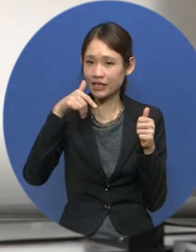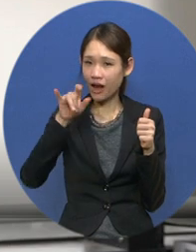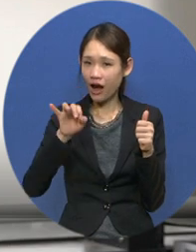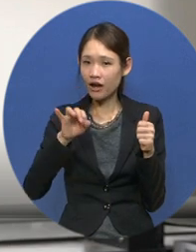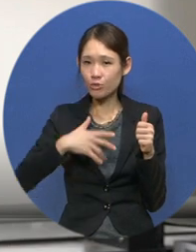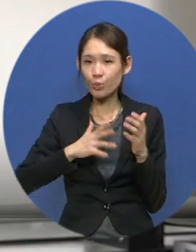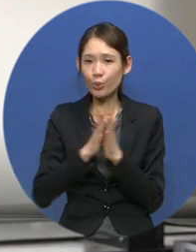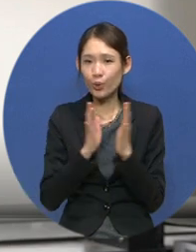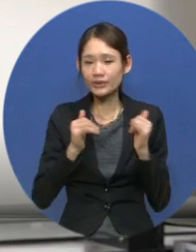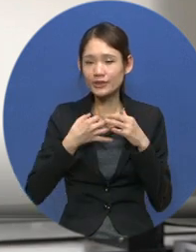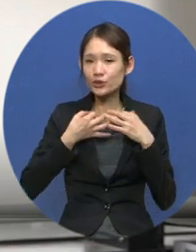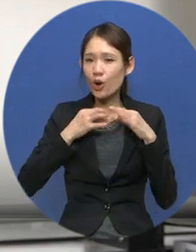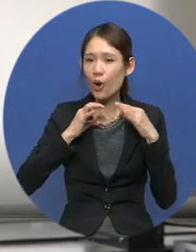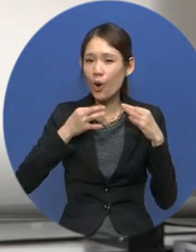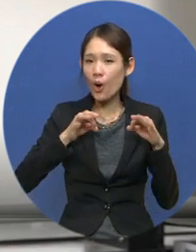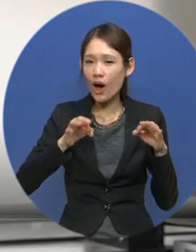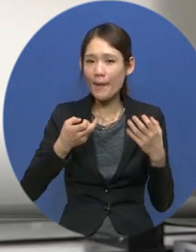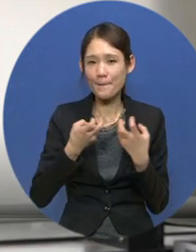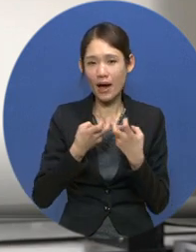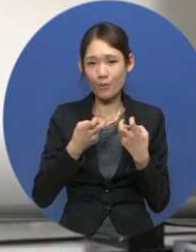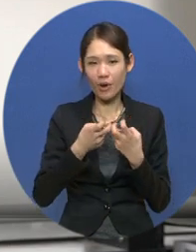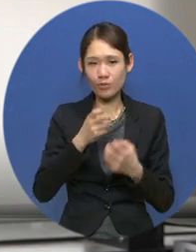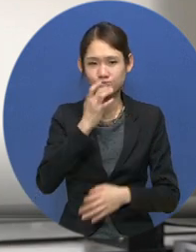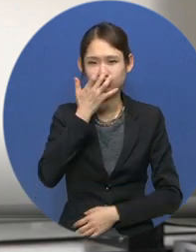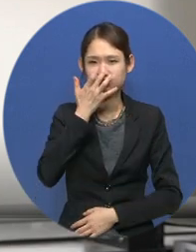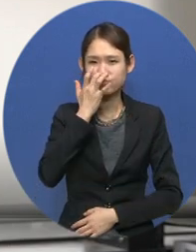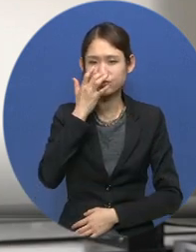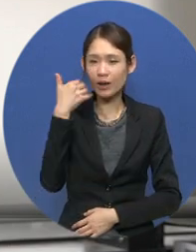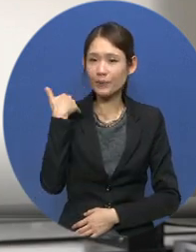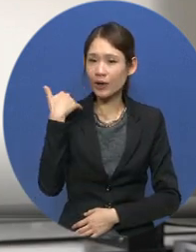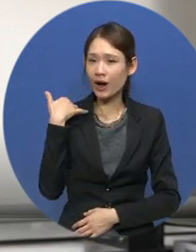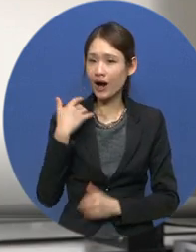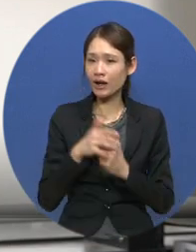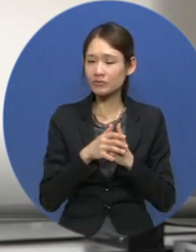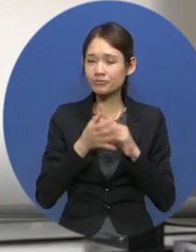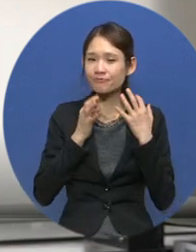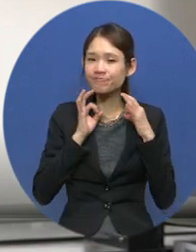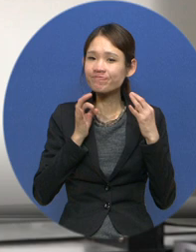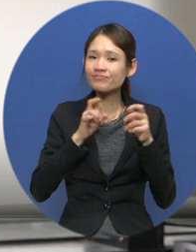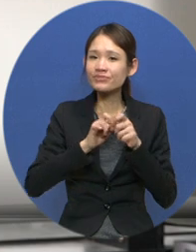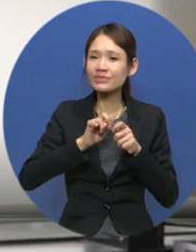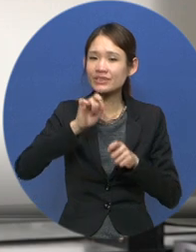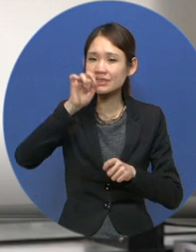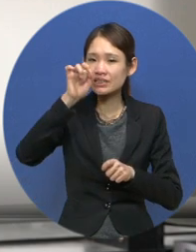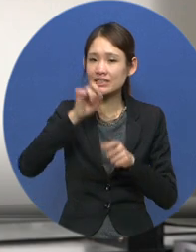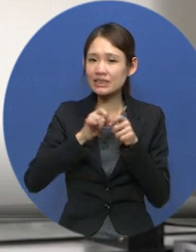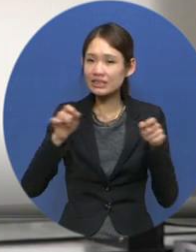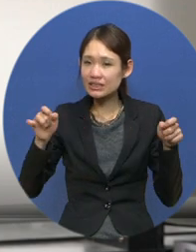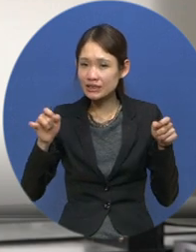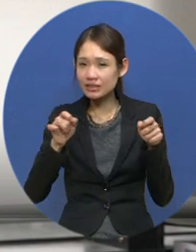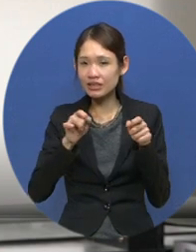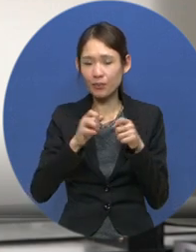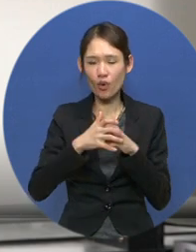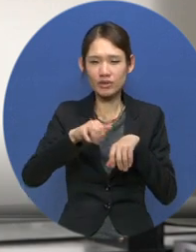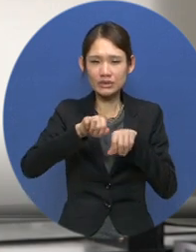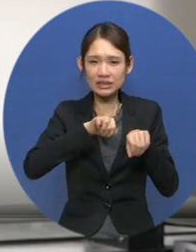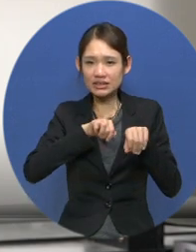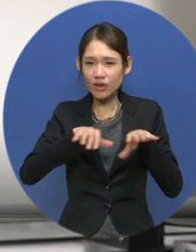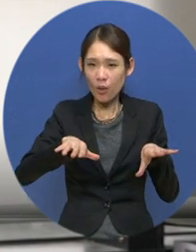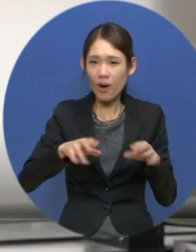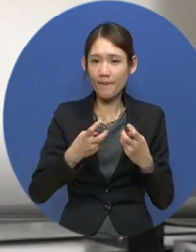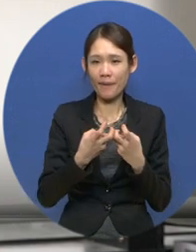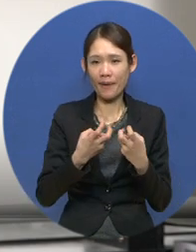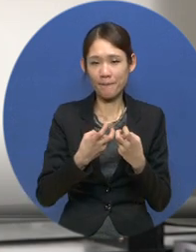본인이 소리가 어디서 나오는지 잘 모르고 그렇기 때문에 이제 소리가 나오는 길이나 어디를 진동을 해야 소리가